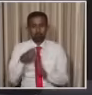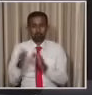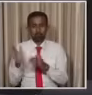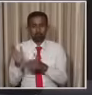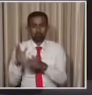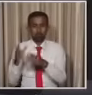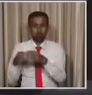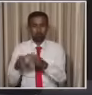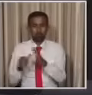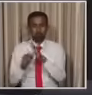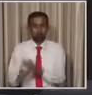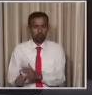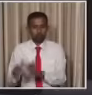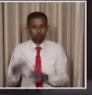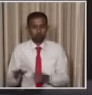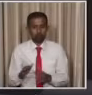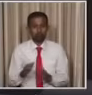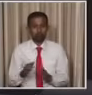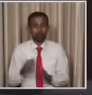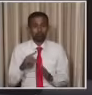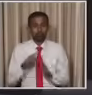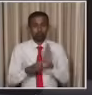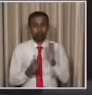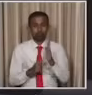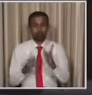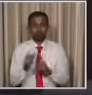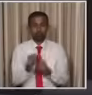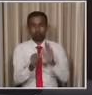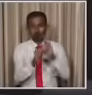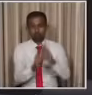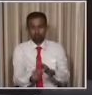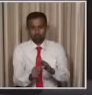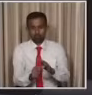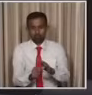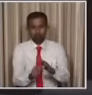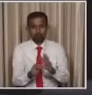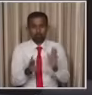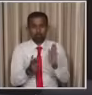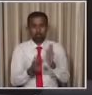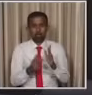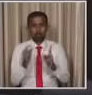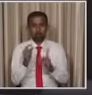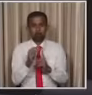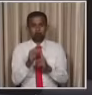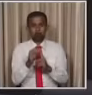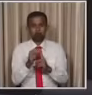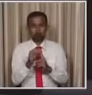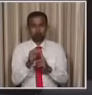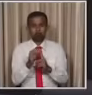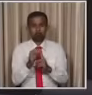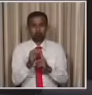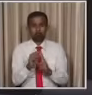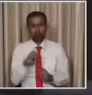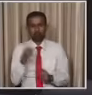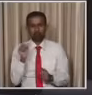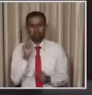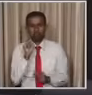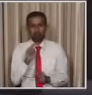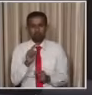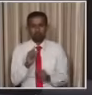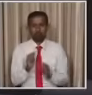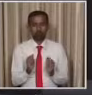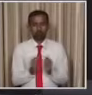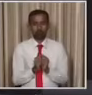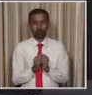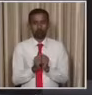නිදහස් පක්ෂය දුර්වල වුණා, ජනතා විමුක්ති පෙරමුණ දුර්වල වෙලා NPP කියන බැටළු හැමෙන් ඒ පක්ෂයේ වැඩ කටයුතු